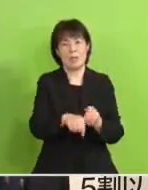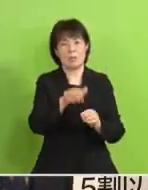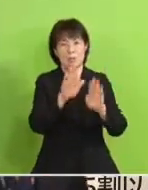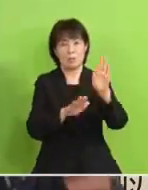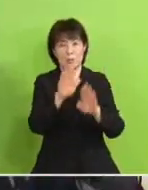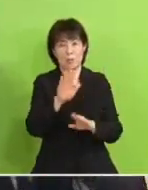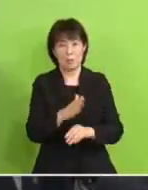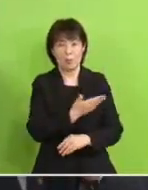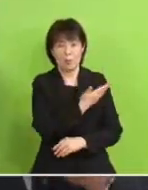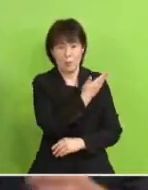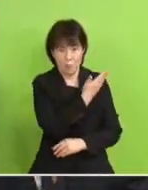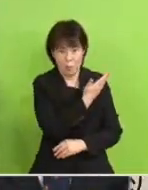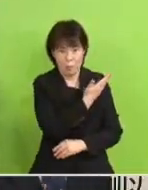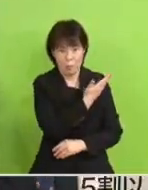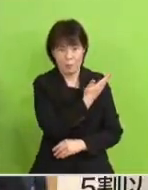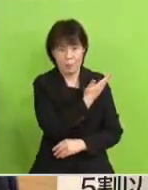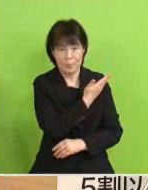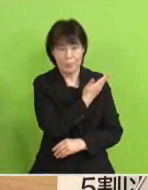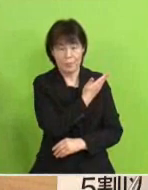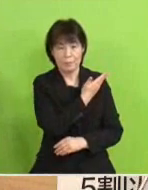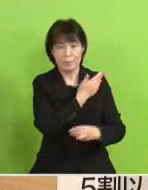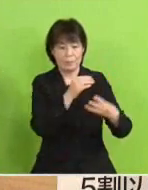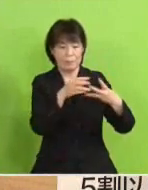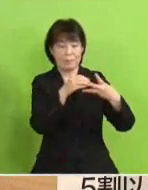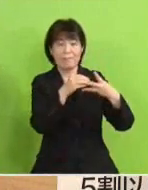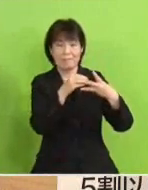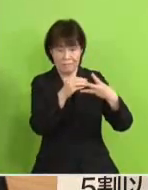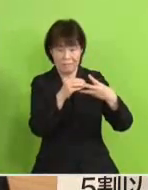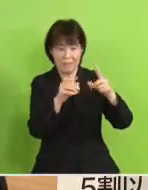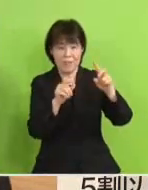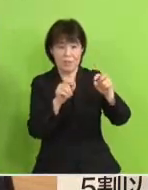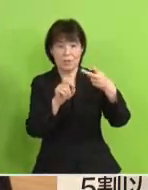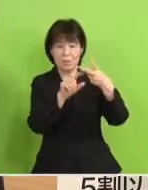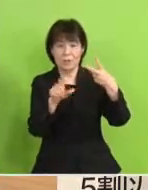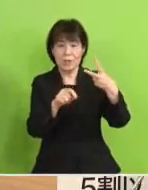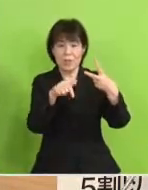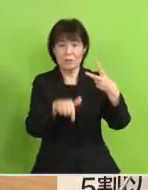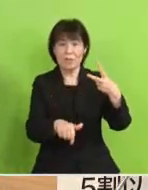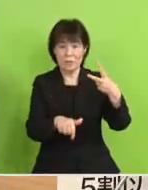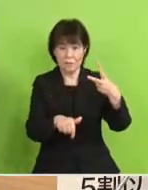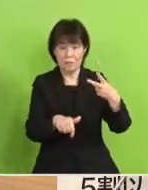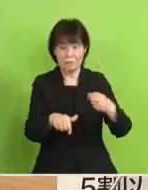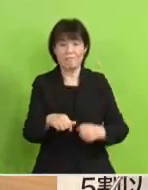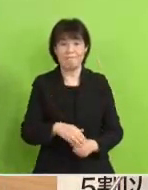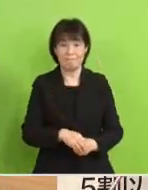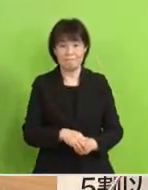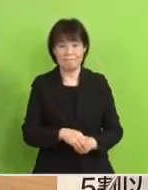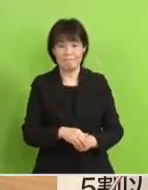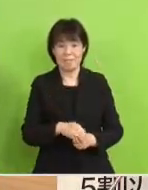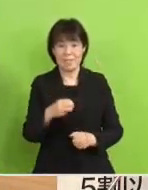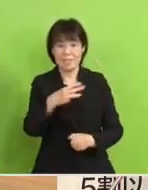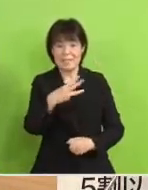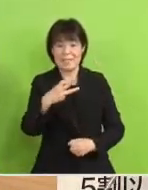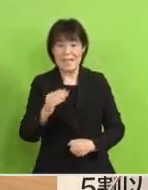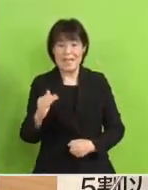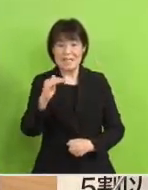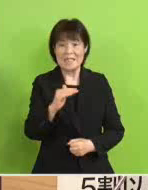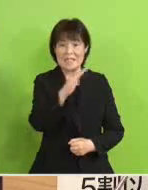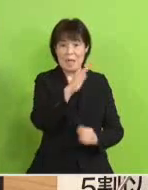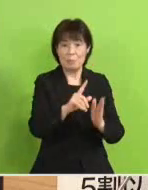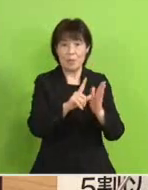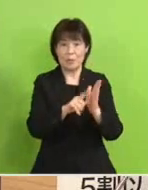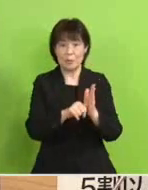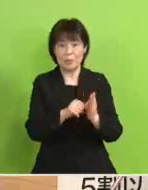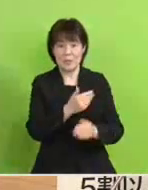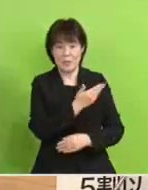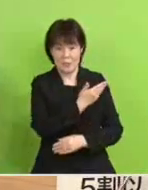況でございました。そして12月下旬の第3波の時であり